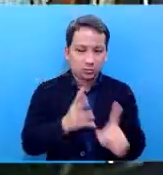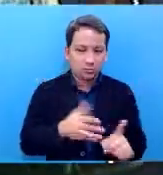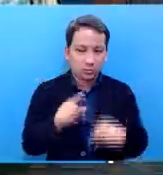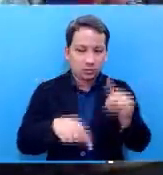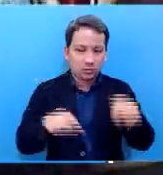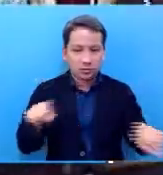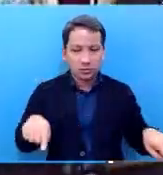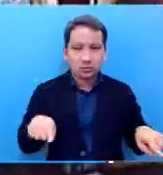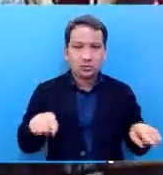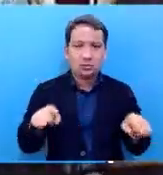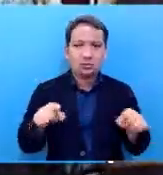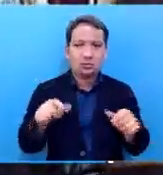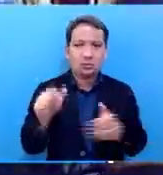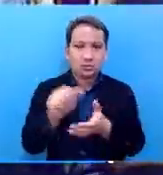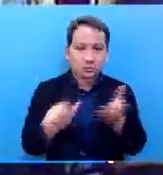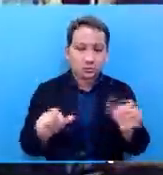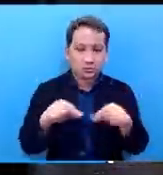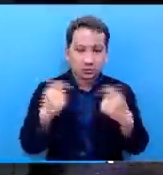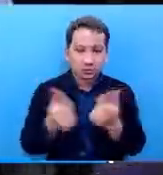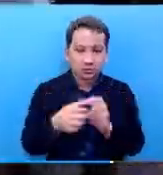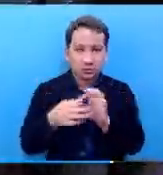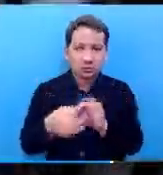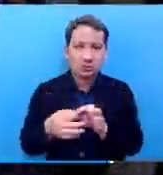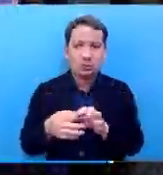kawani at iba pang sektor ng lipunan.